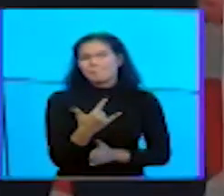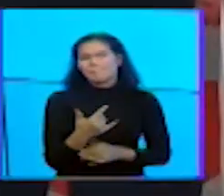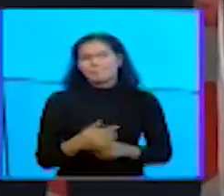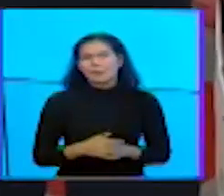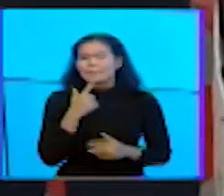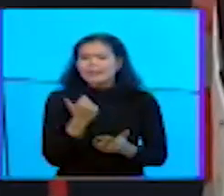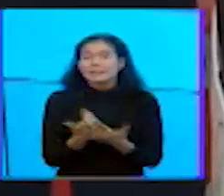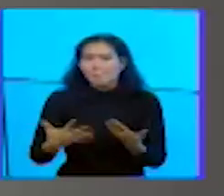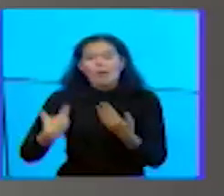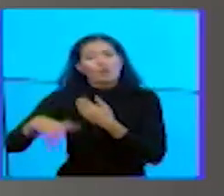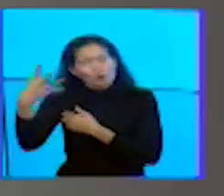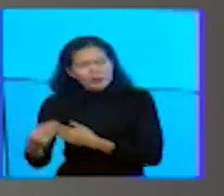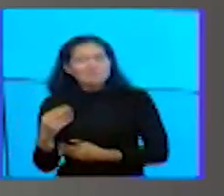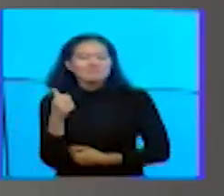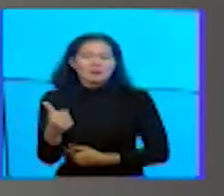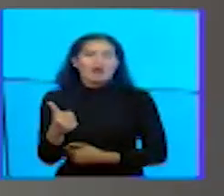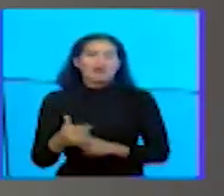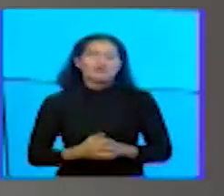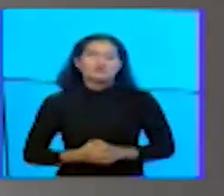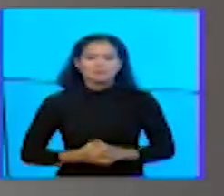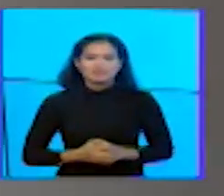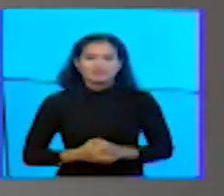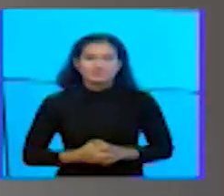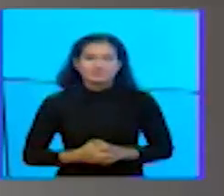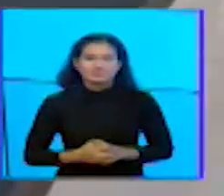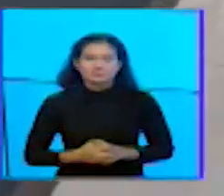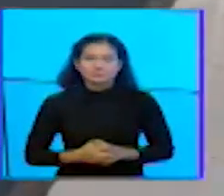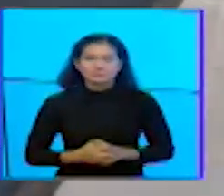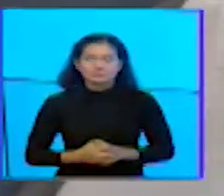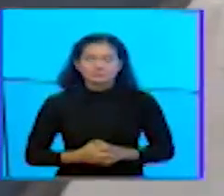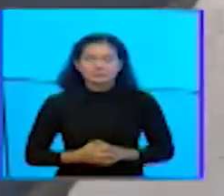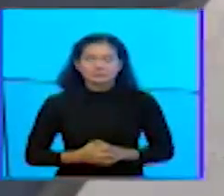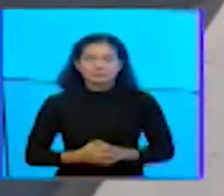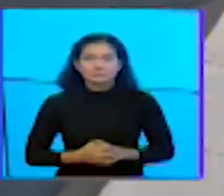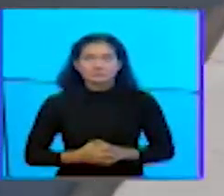Dari Purwakarta dan Majalengka, Jawa Barat, tim kontributor melaporkan.